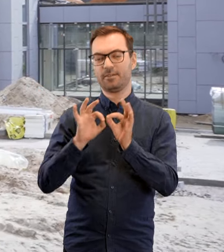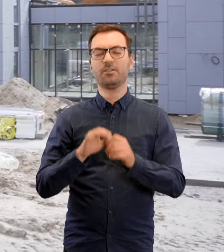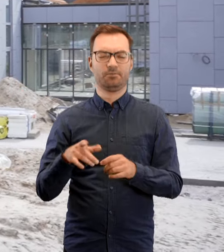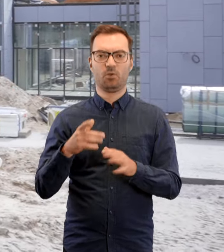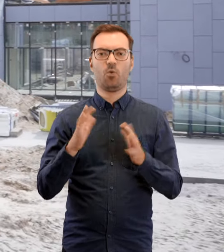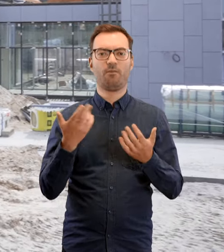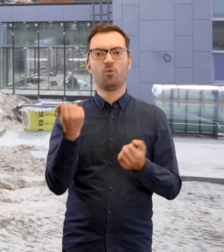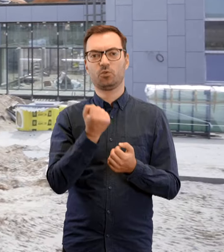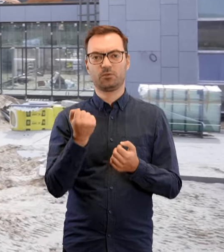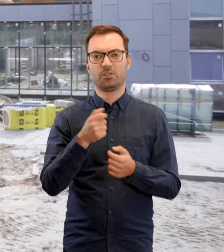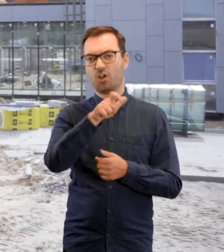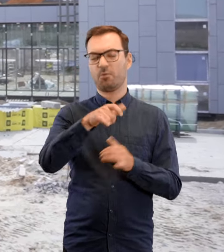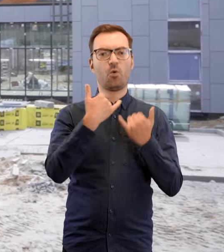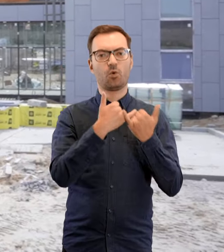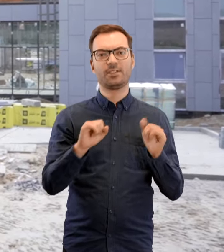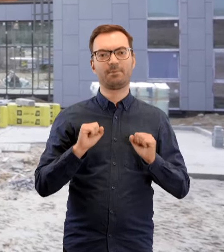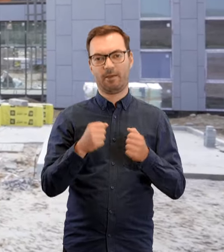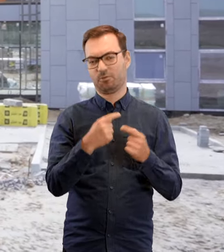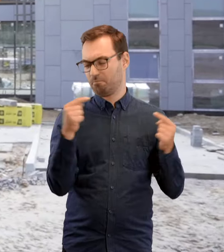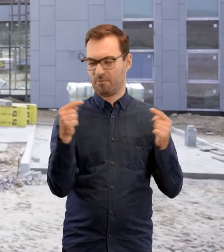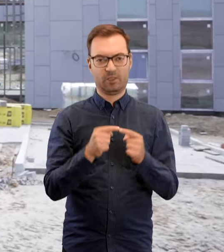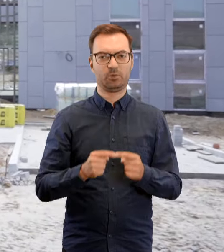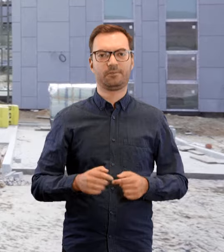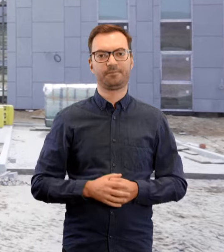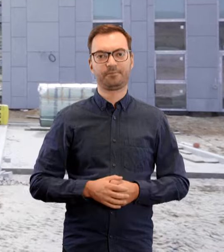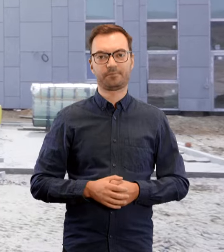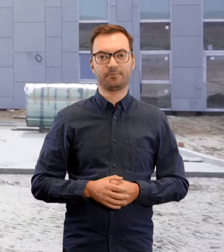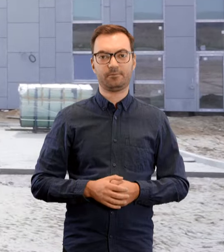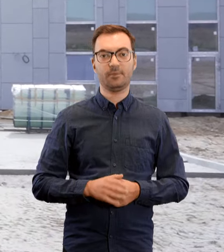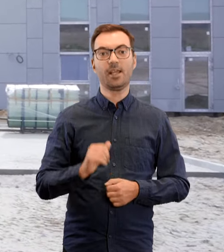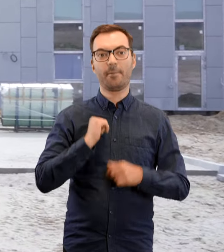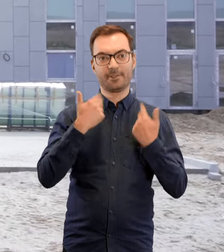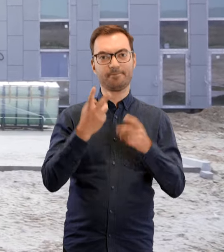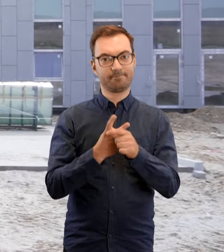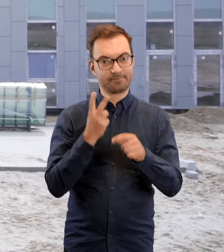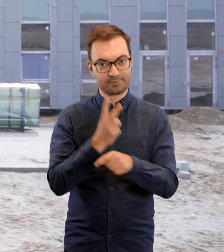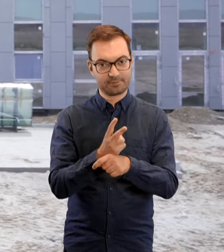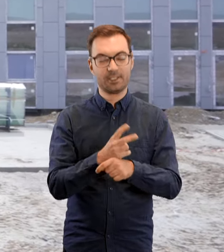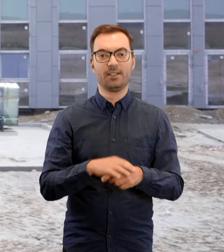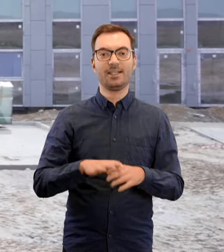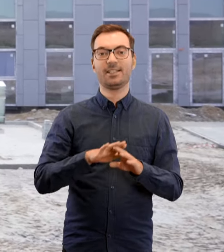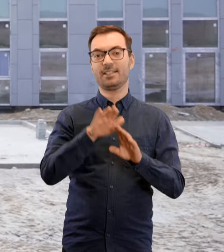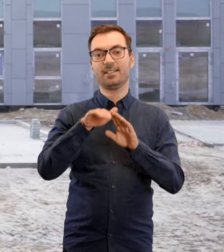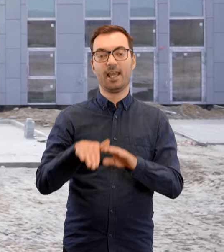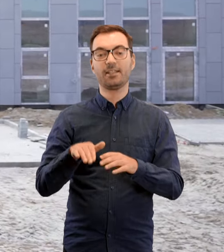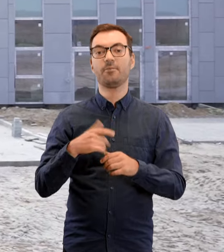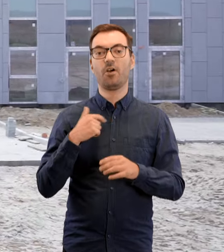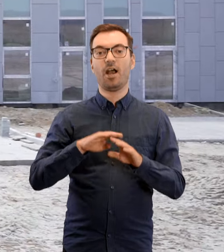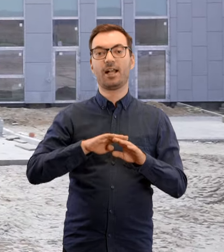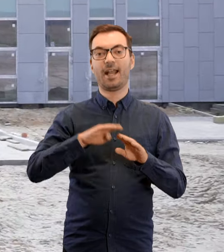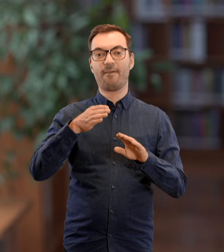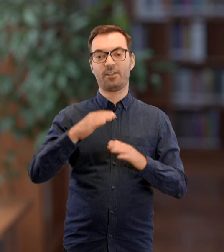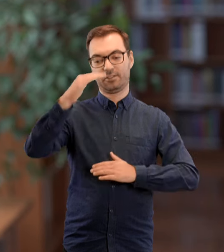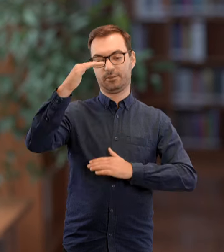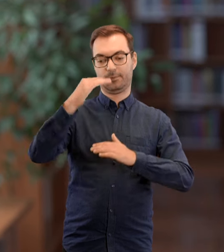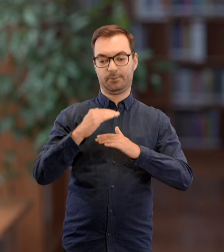użytkowanie osobom o różnej sprawności. Dla zapewnienia dostępności osobom ze szczególnymi potrzebami przy zjazdach zastosowano krawężniki